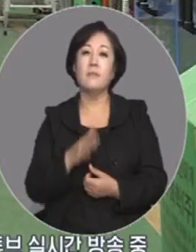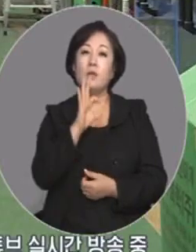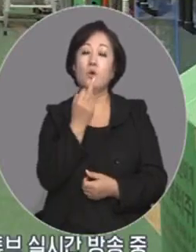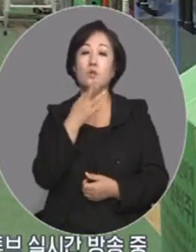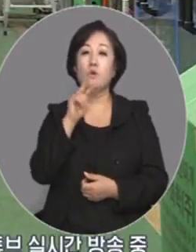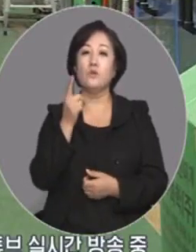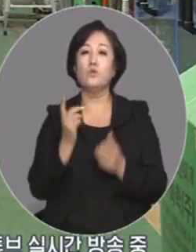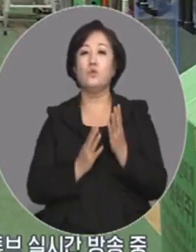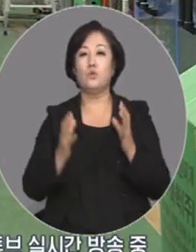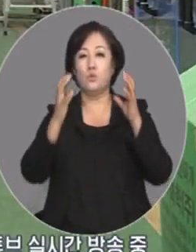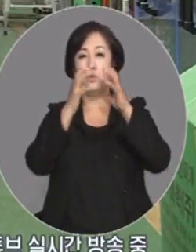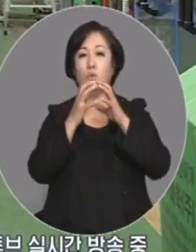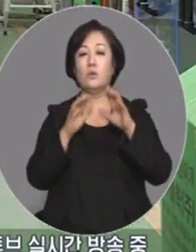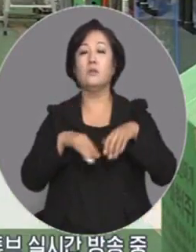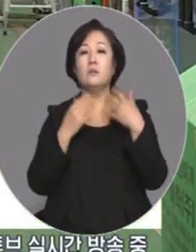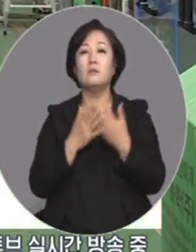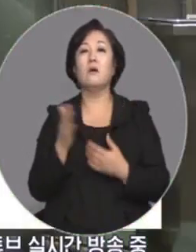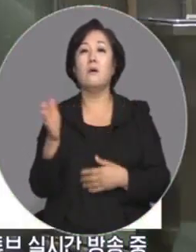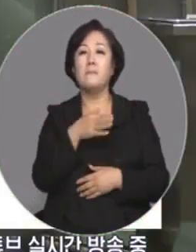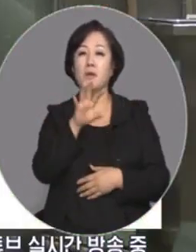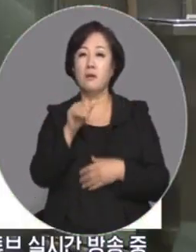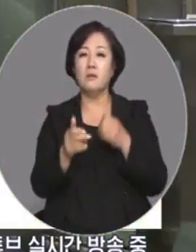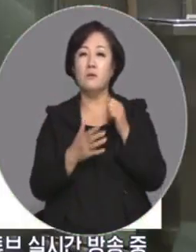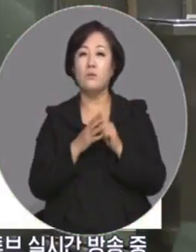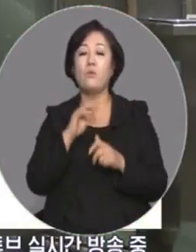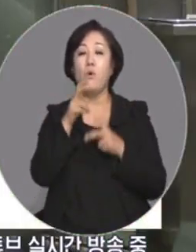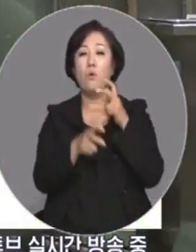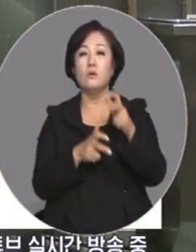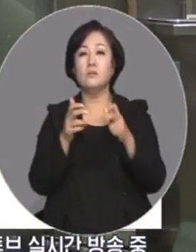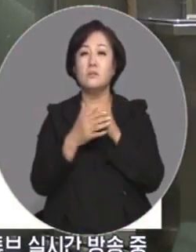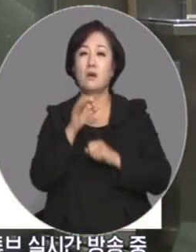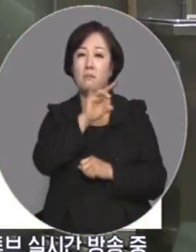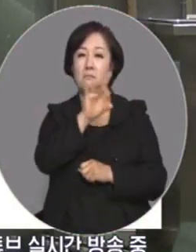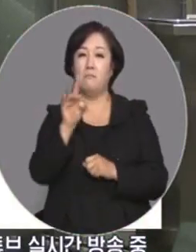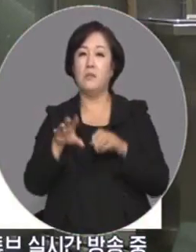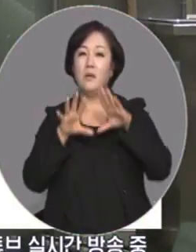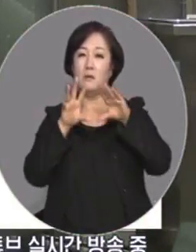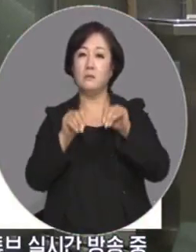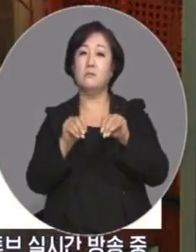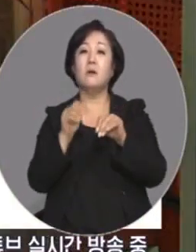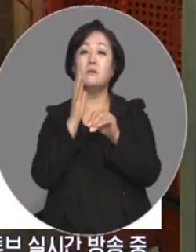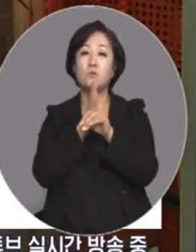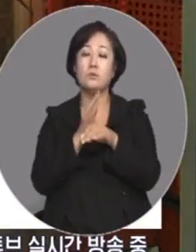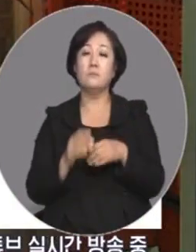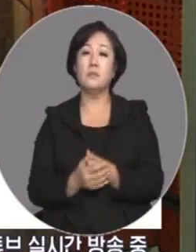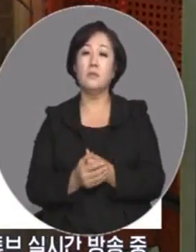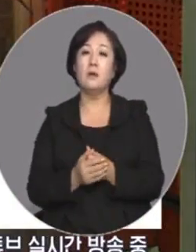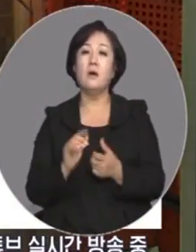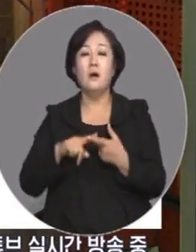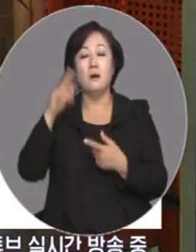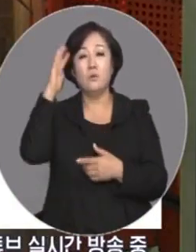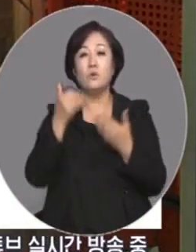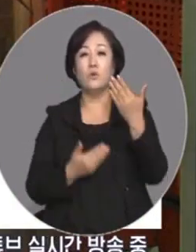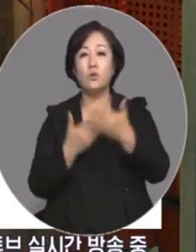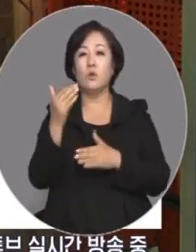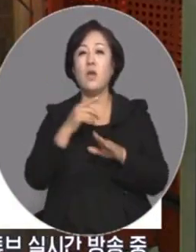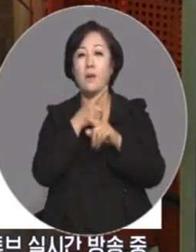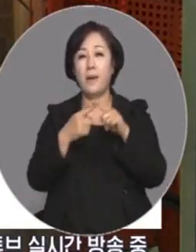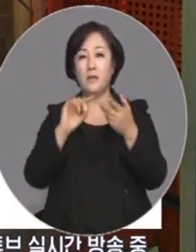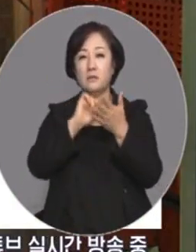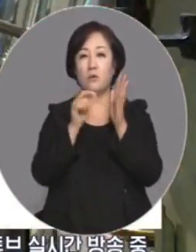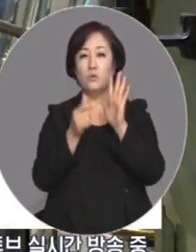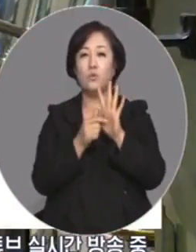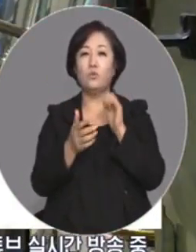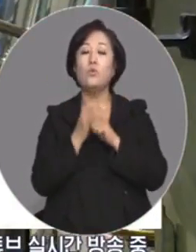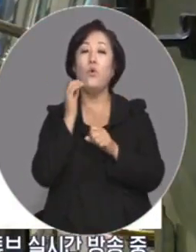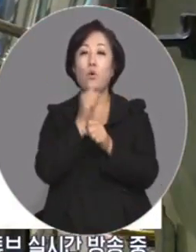요소수를 담는 통이 텅텅 비었고 바쁘게 돌아가야 할 공장은 적막감이 감돕니다. 국내 유통의 절반이 넘는 요소수를